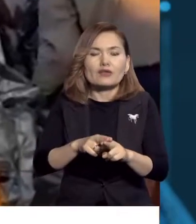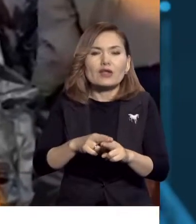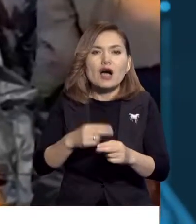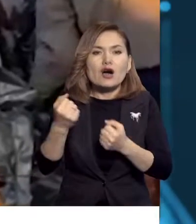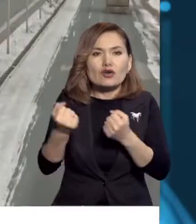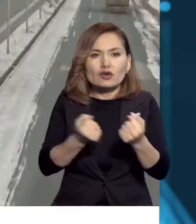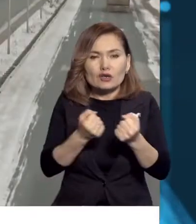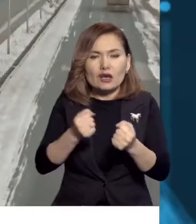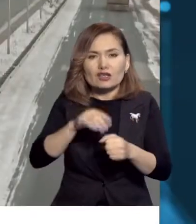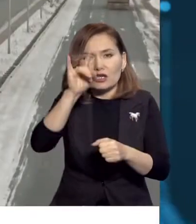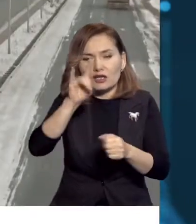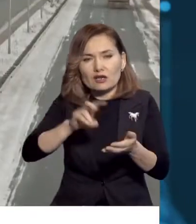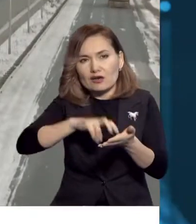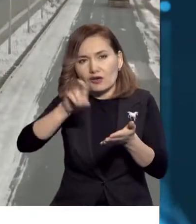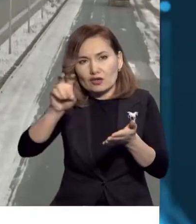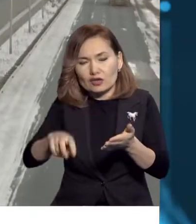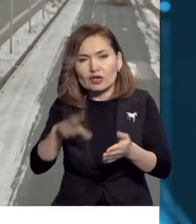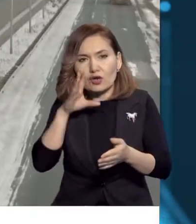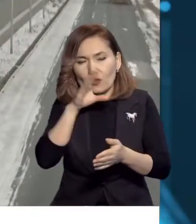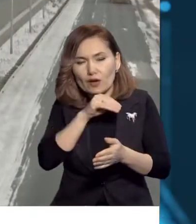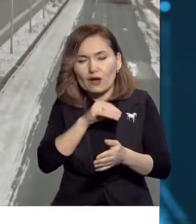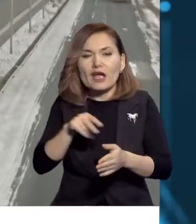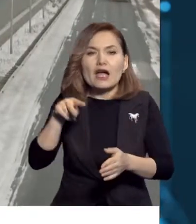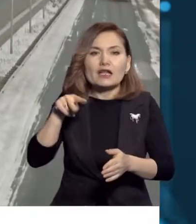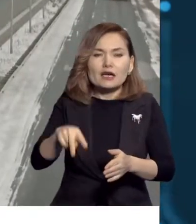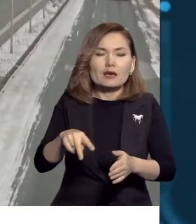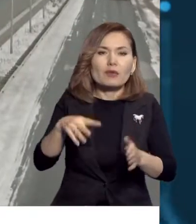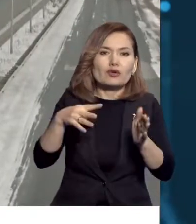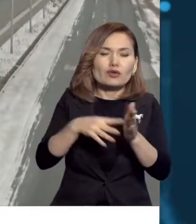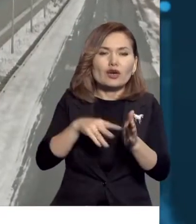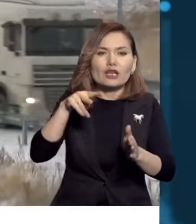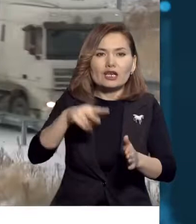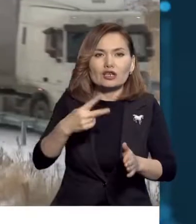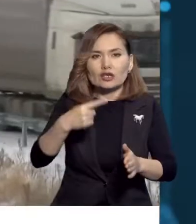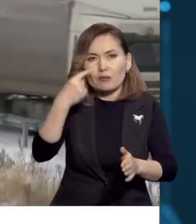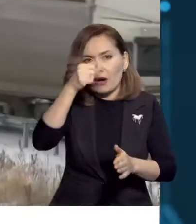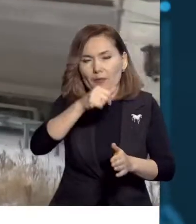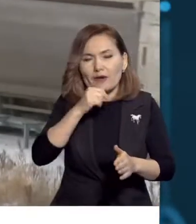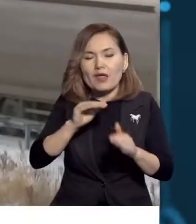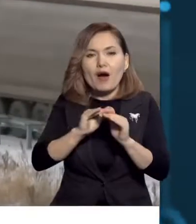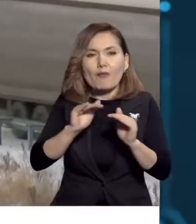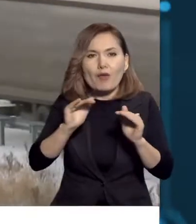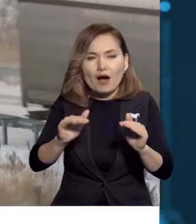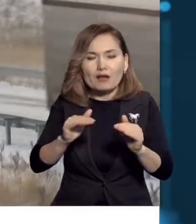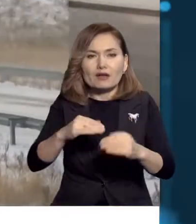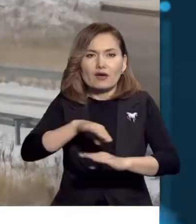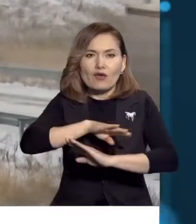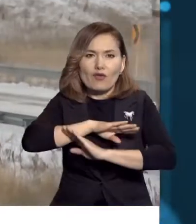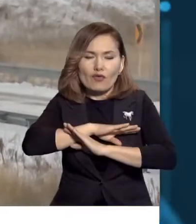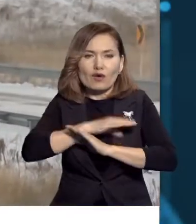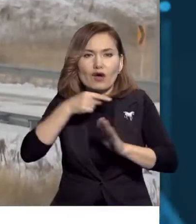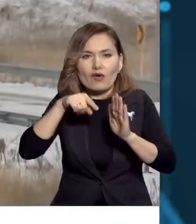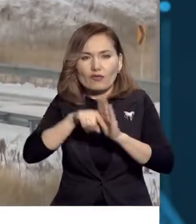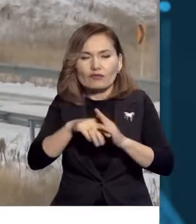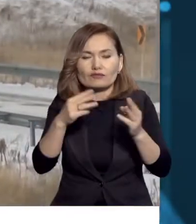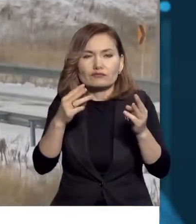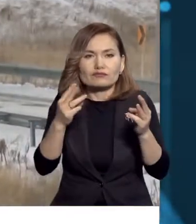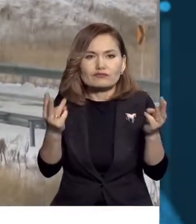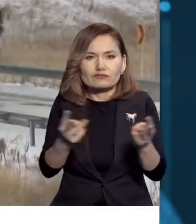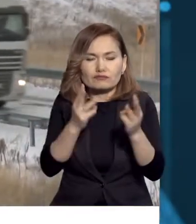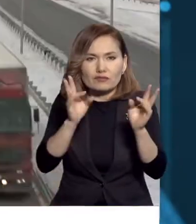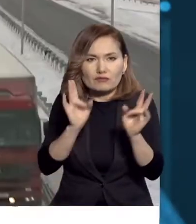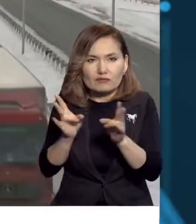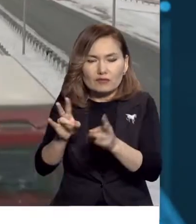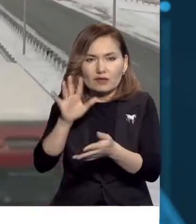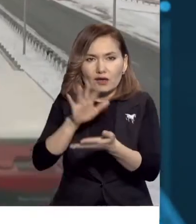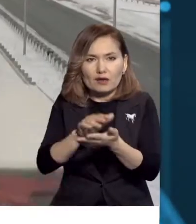сыртқа ұшып түскен. 2007-2009 және 2021 жылы туған балалары тірідей көлік ішінде жанып кетті.